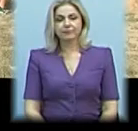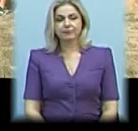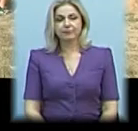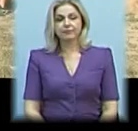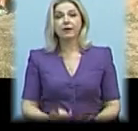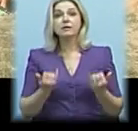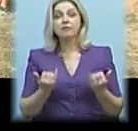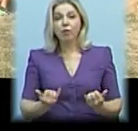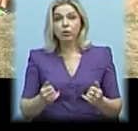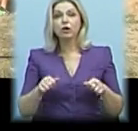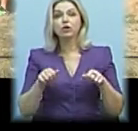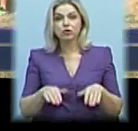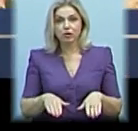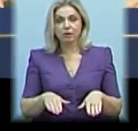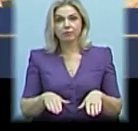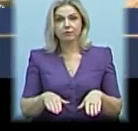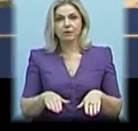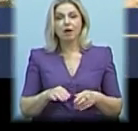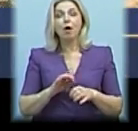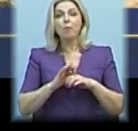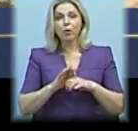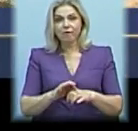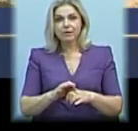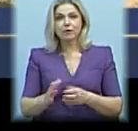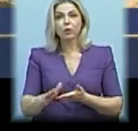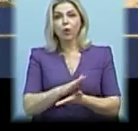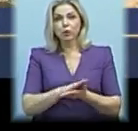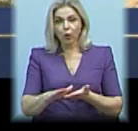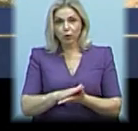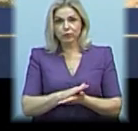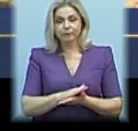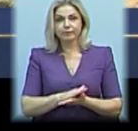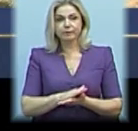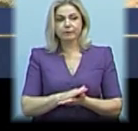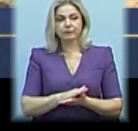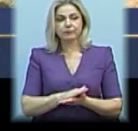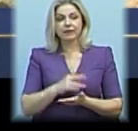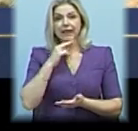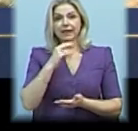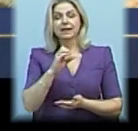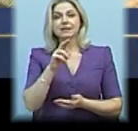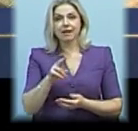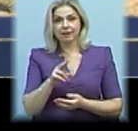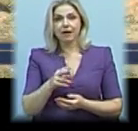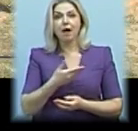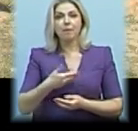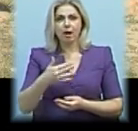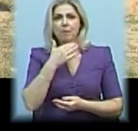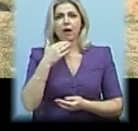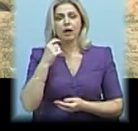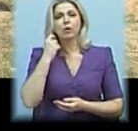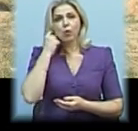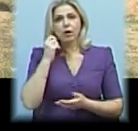Власне, сьогодні вирішили провести толоку по прибиранню дикого саду. Тобто ми вже багато